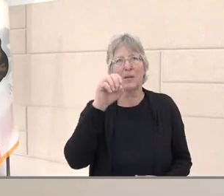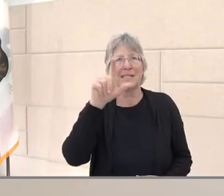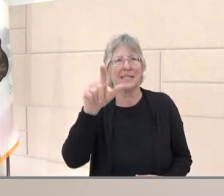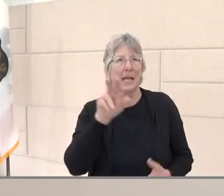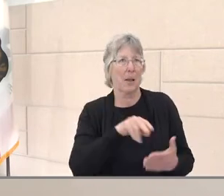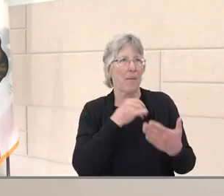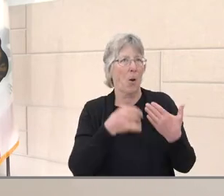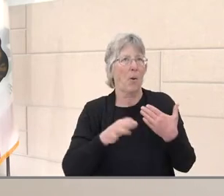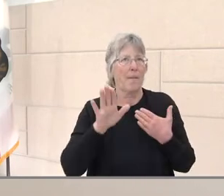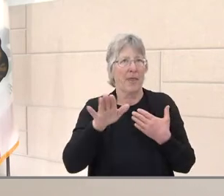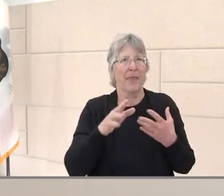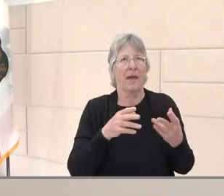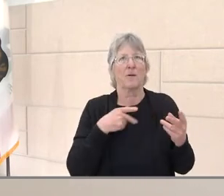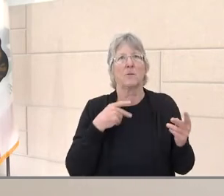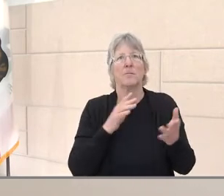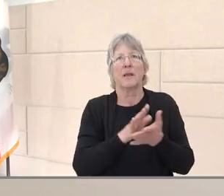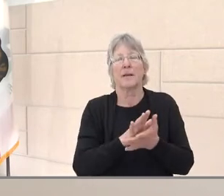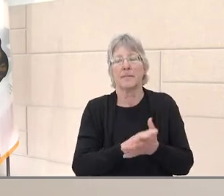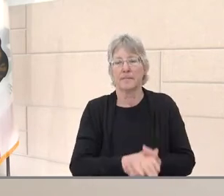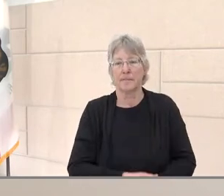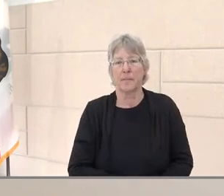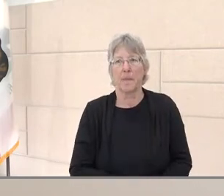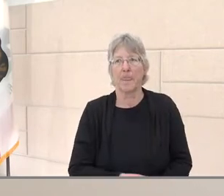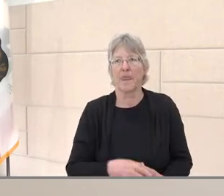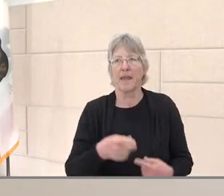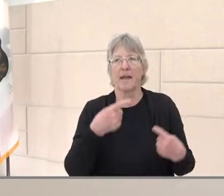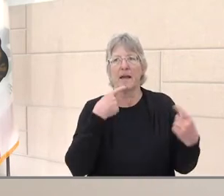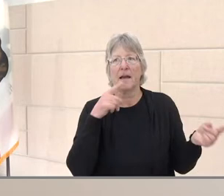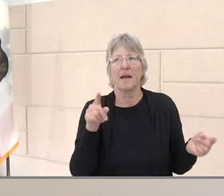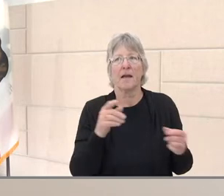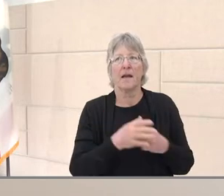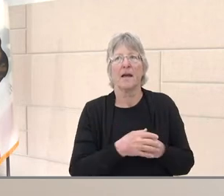ល់ជាកម្មវិធីបង្ហាត់តាមរដូវ summer